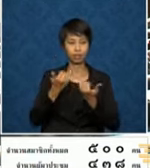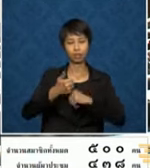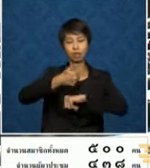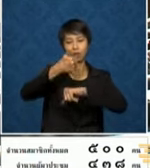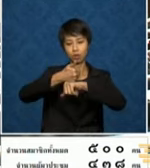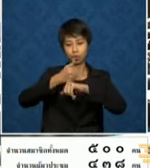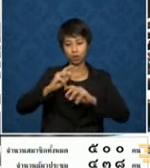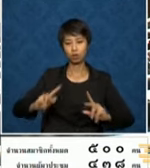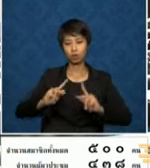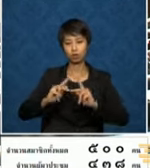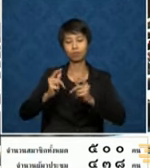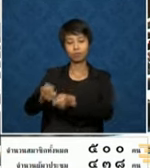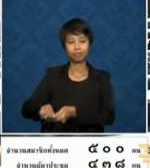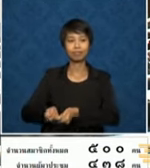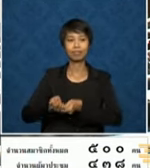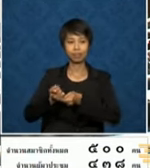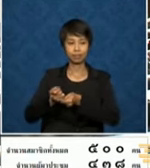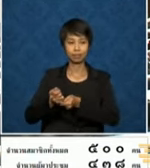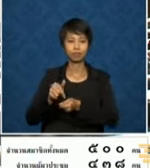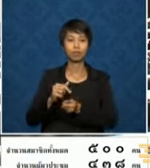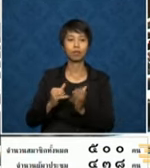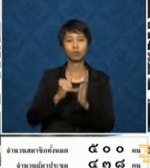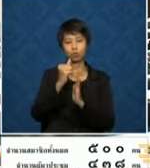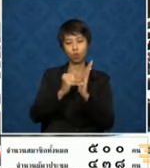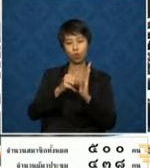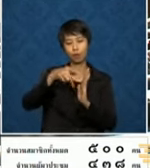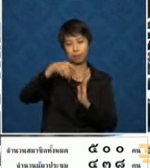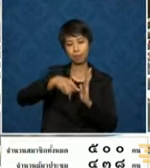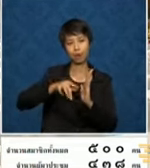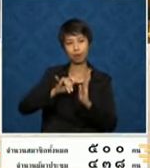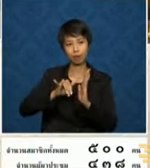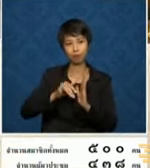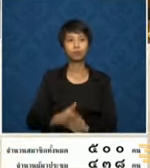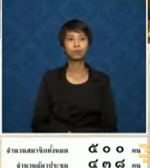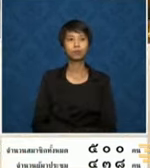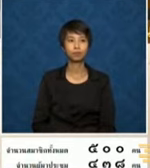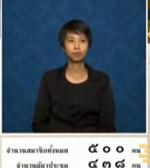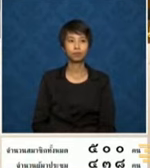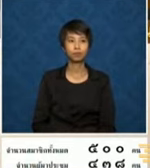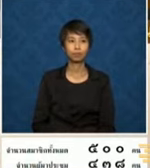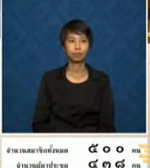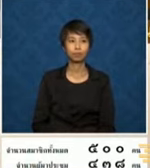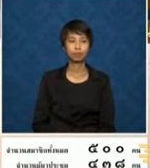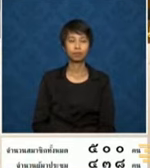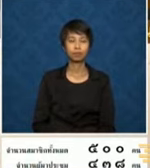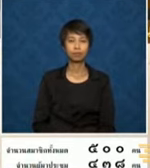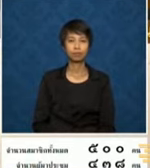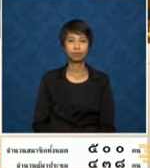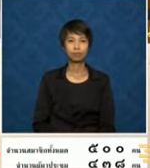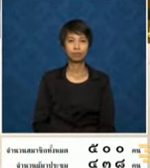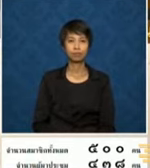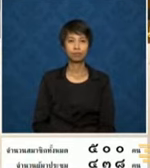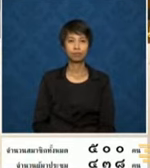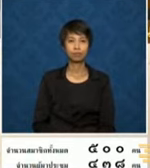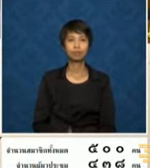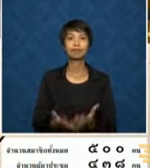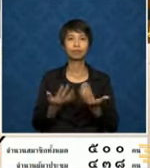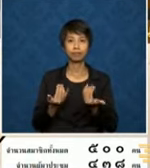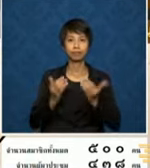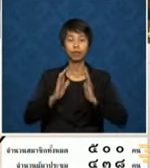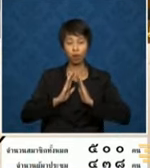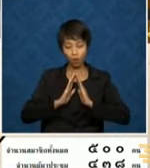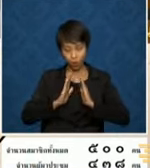กรณ์สมาชิกสภาผู้แทนราษฎรจังหวัดพะเยาเขต1ก่อนอื่นต้องขอบคุณ